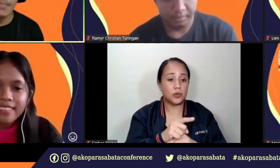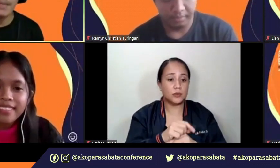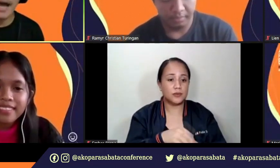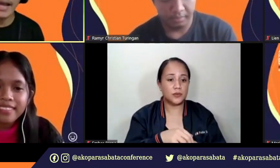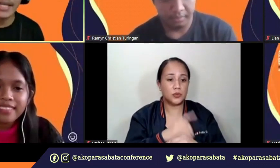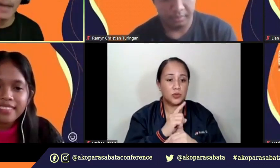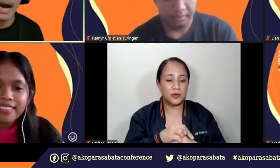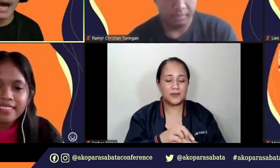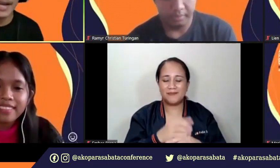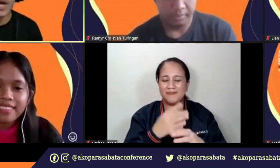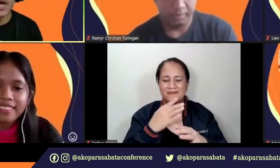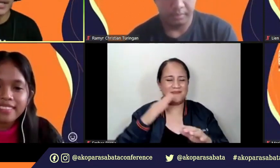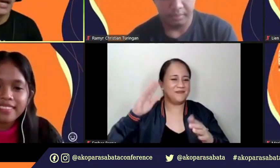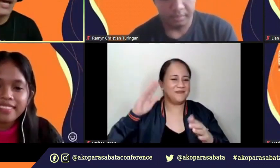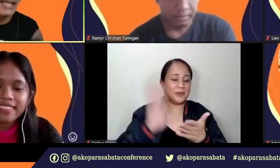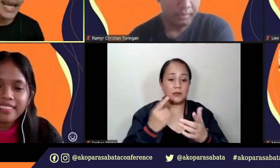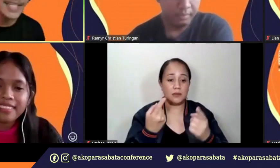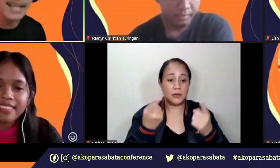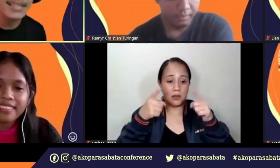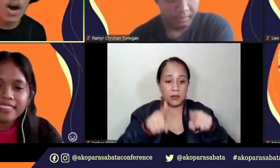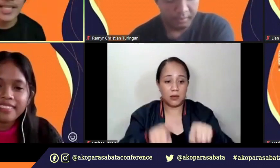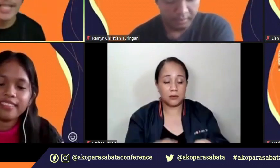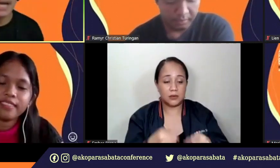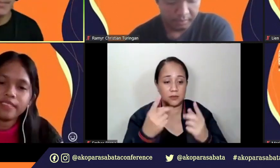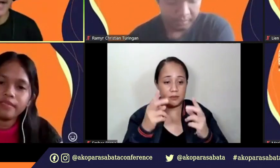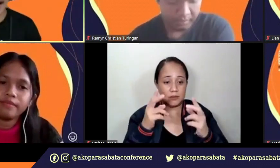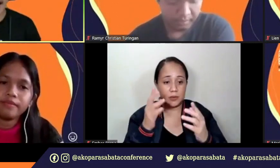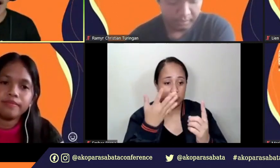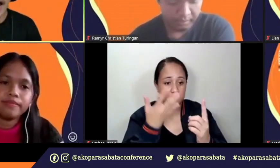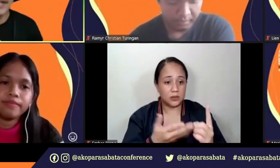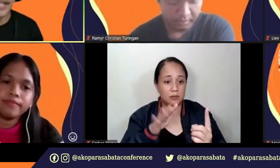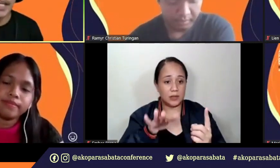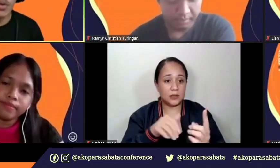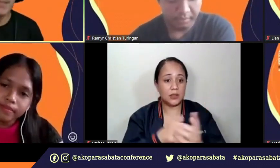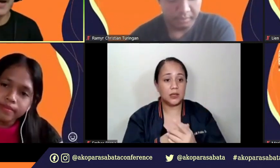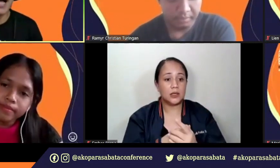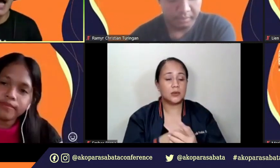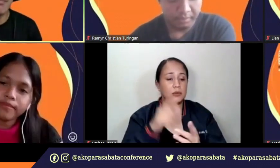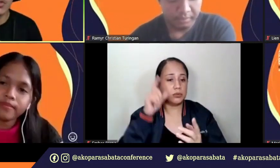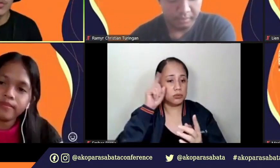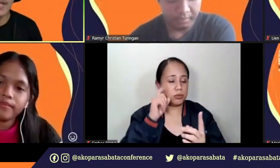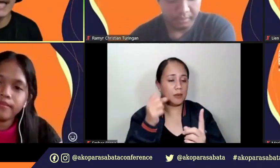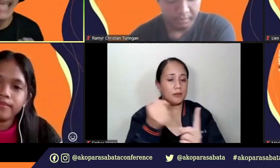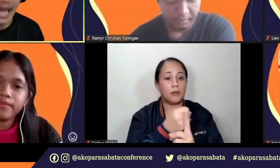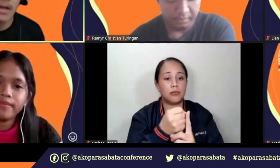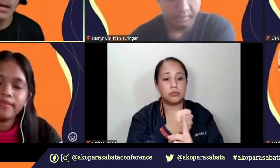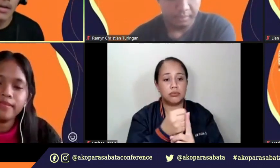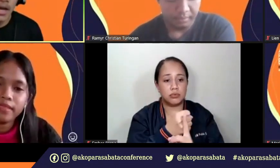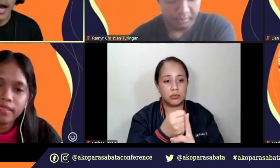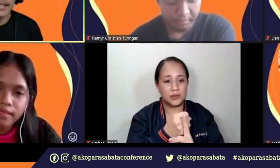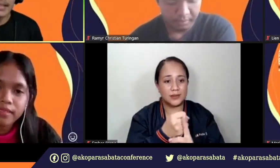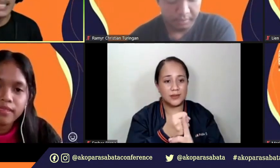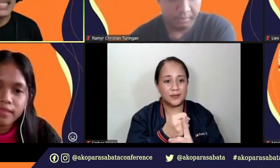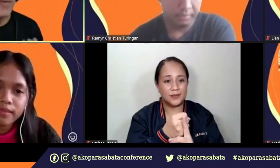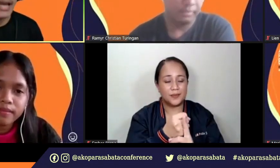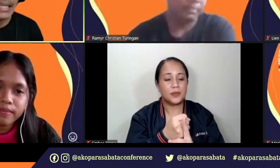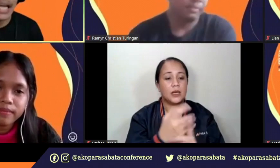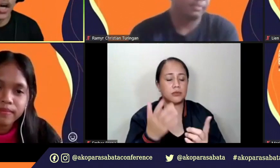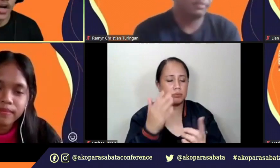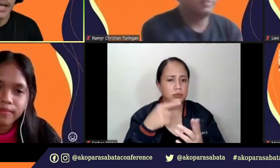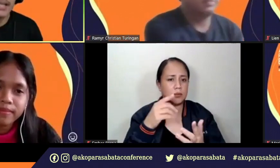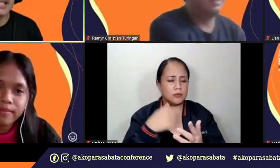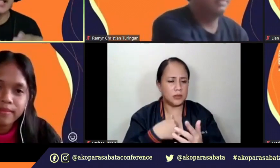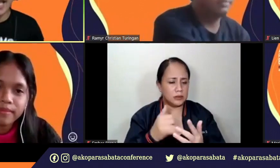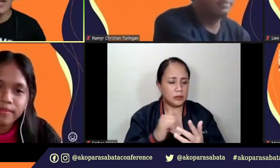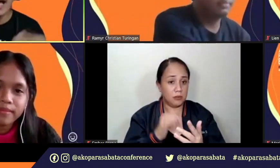pinakakasuklam-suklam na bagay na maaaring gawin ng isang tao sa isang bata ay ang sexual na pang-aabuso sa kanya. At naniniwala din